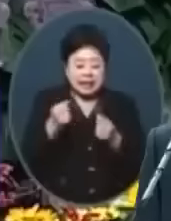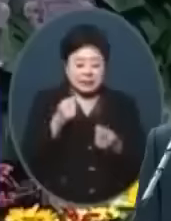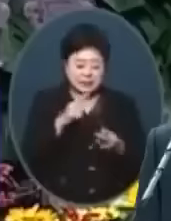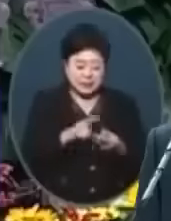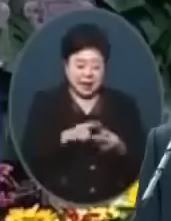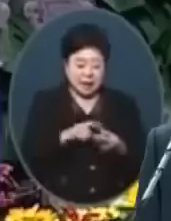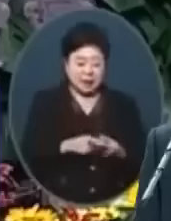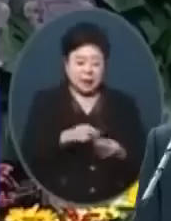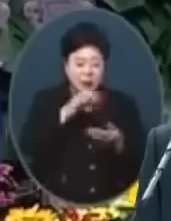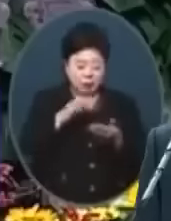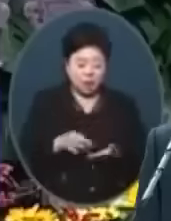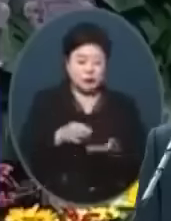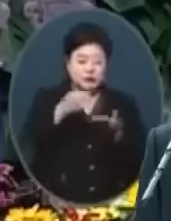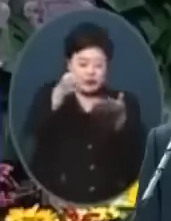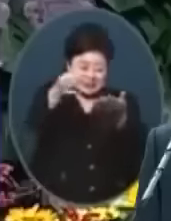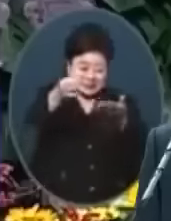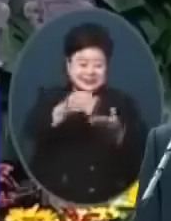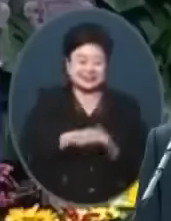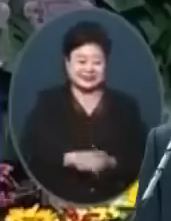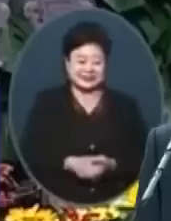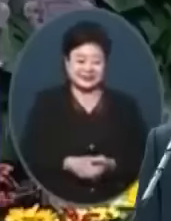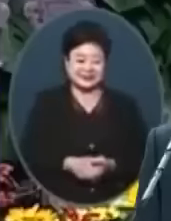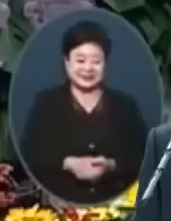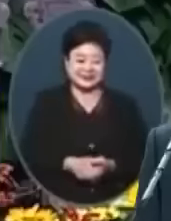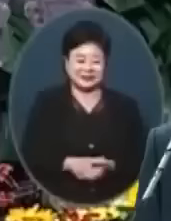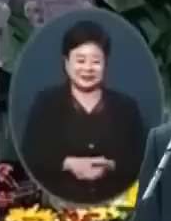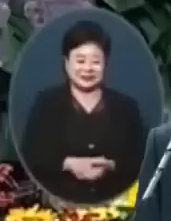따라 그 힘대로 드릴지니라.